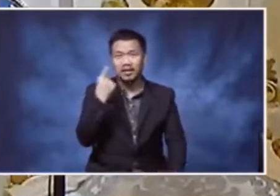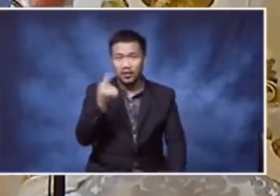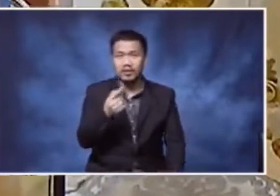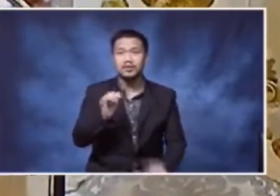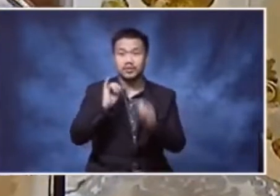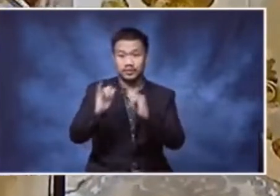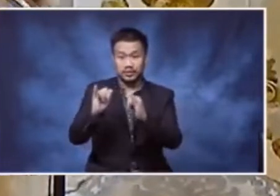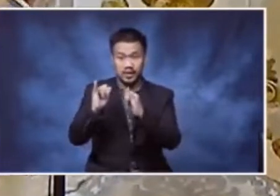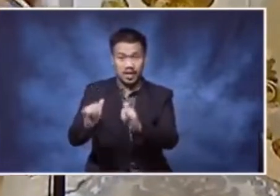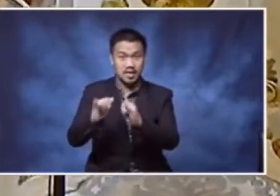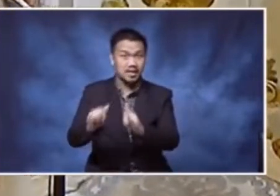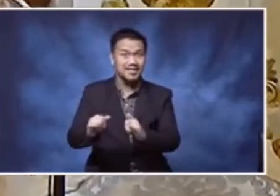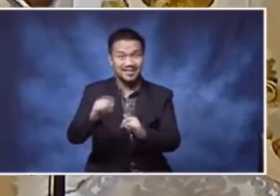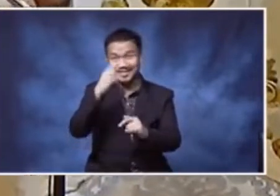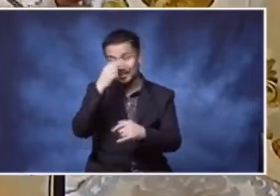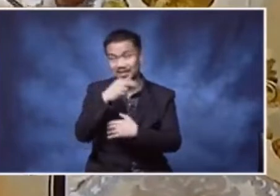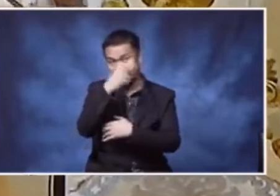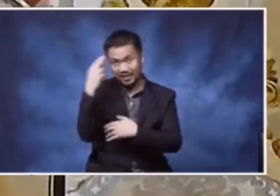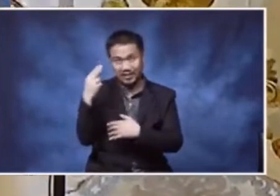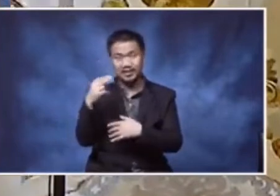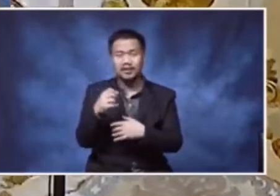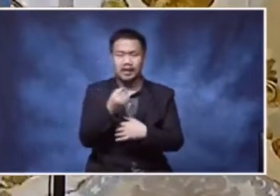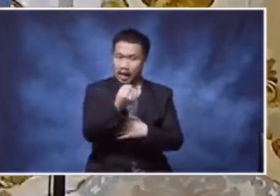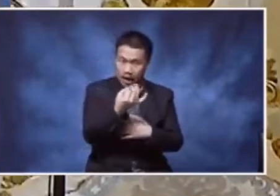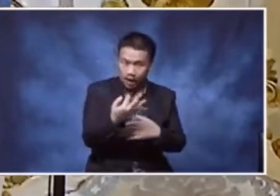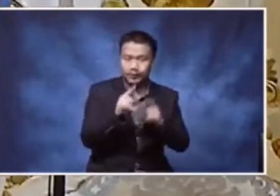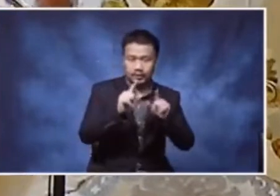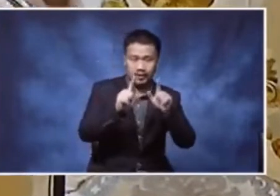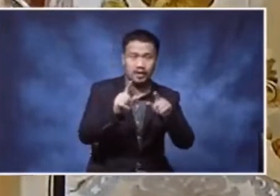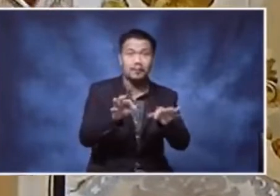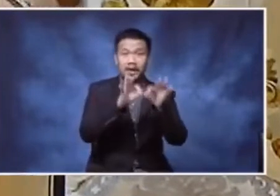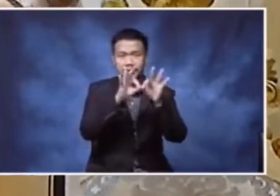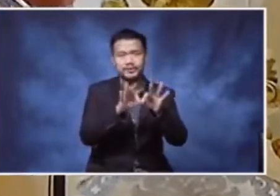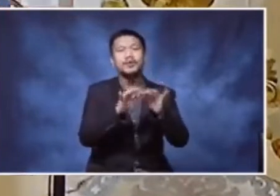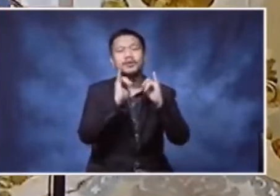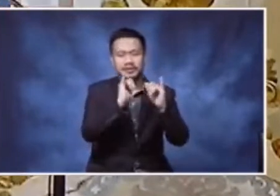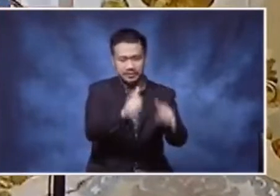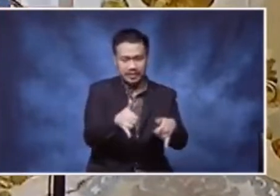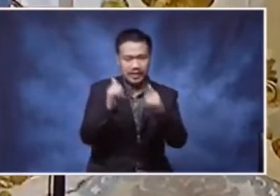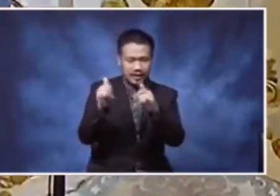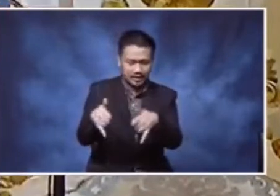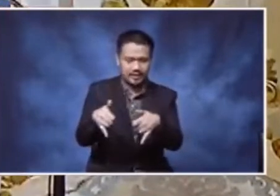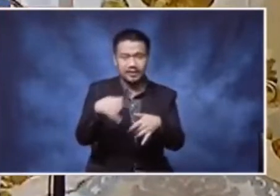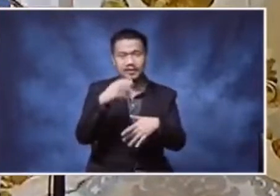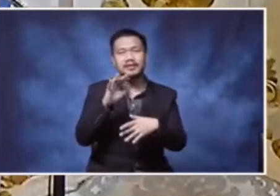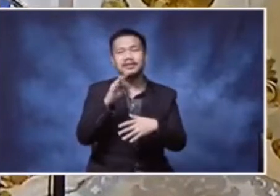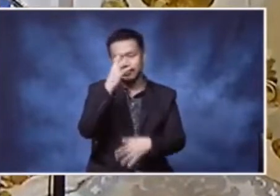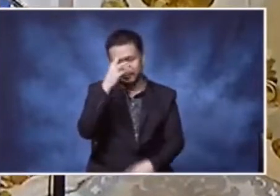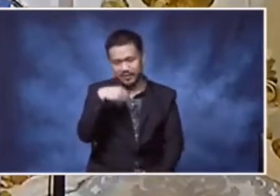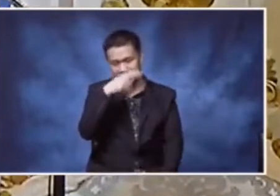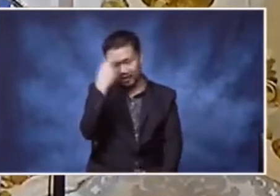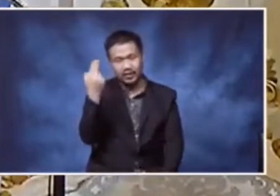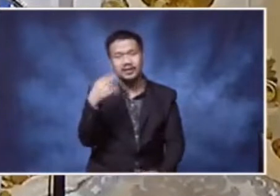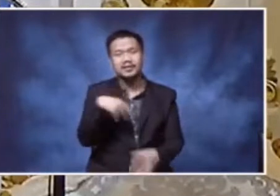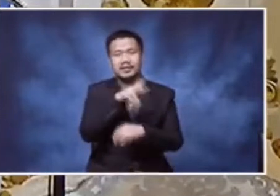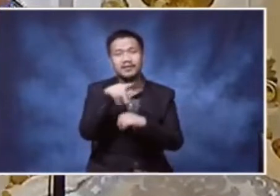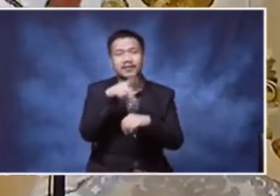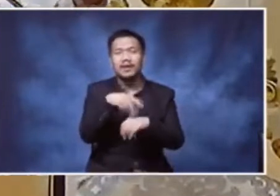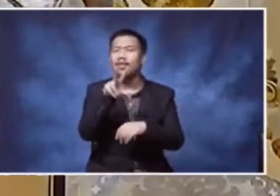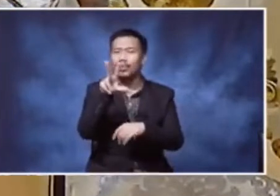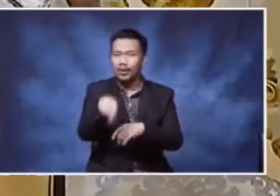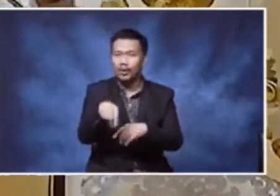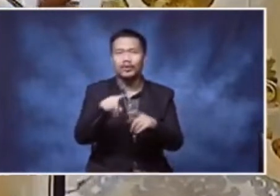mode. I-maintain lang natin yung mga nagsisimba na, yung ating mga Kristiyano, lalo nang sa Pilipinas. Hindi